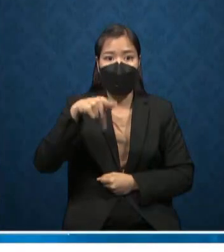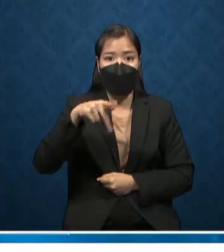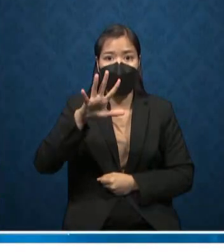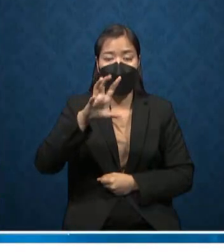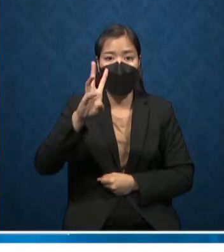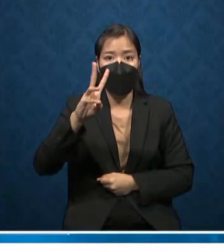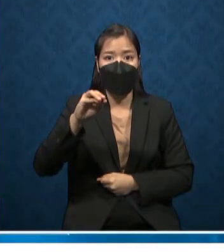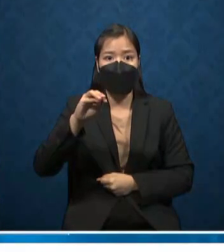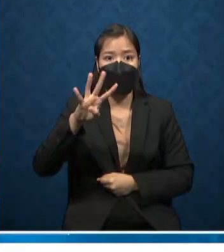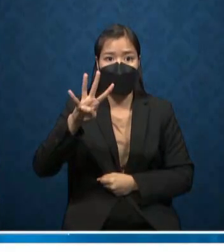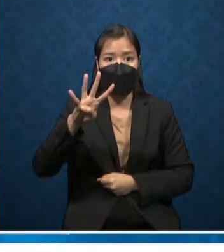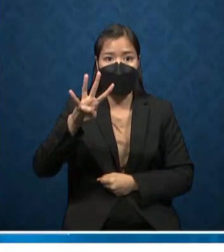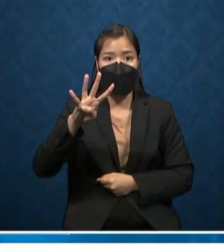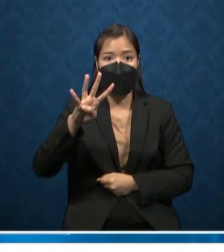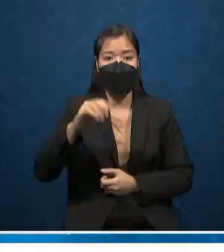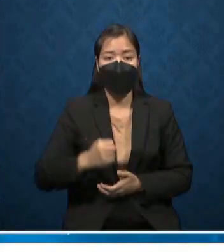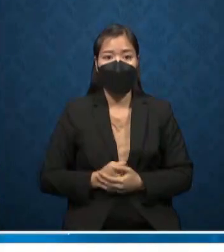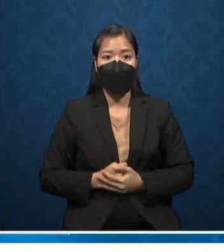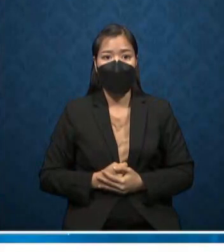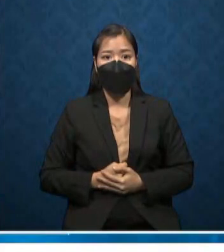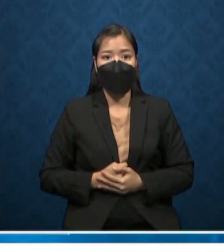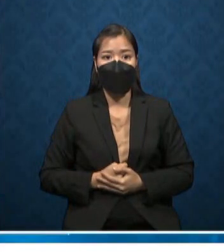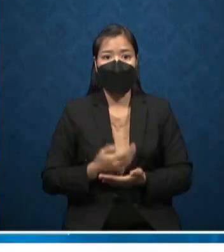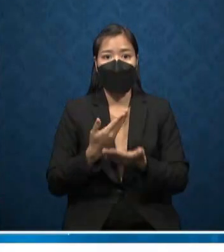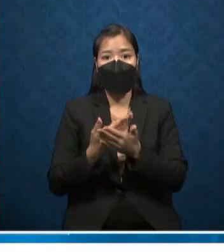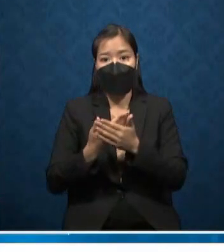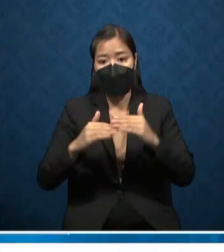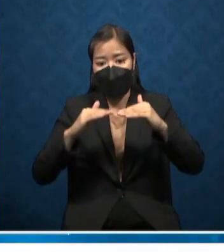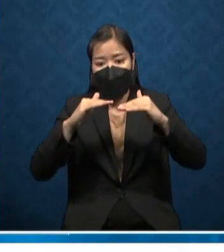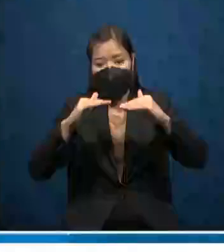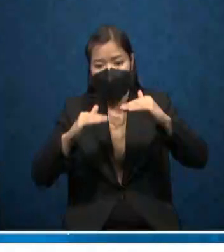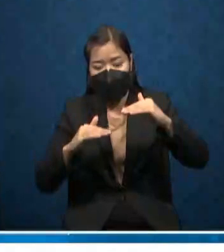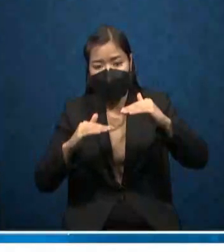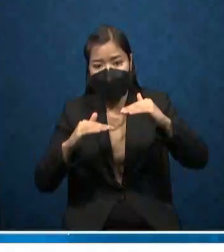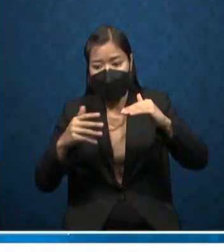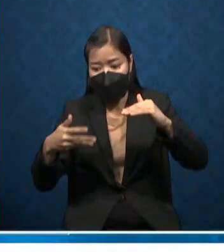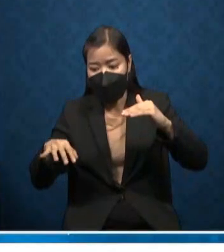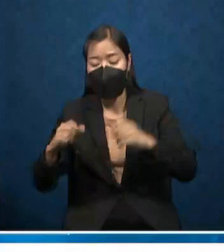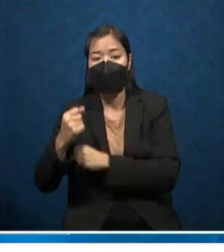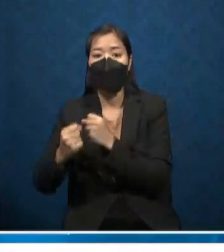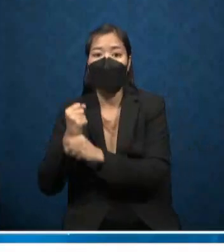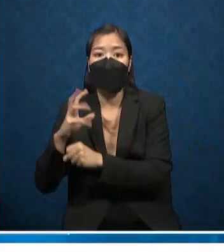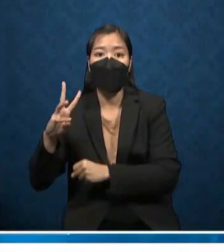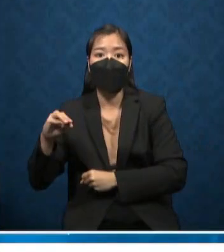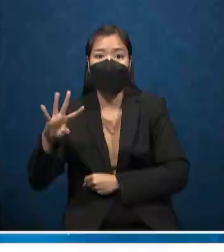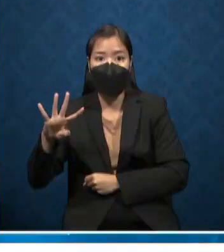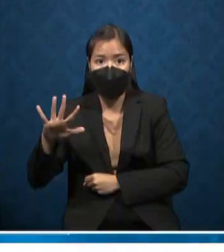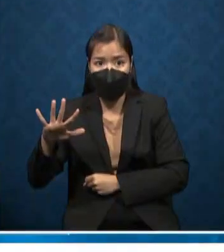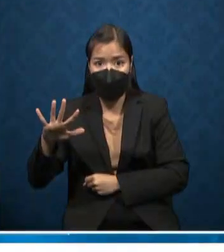9,514 นะครับต้องจำบวกลดลงจากในปี63ในปี65นะครับก็ยังมีการรับโอนเพิ่ม